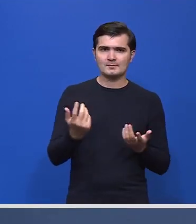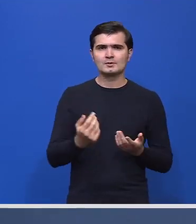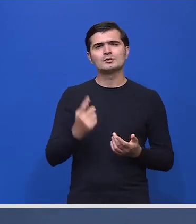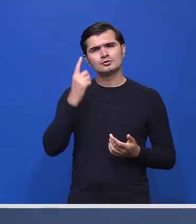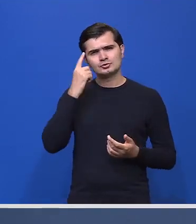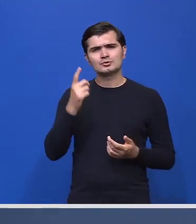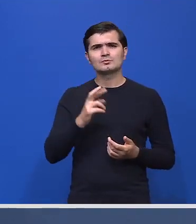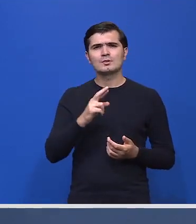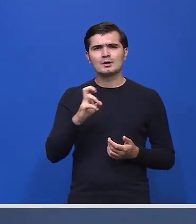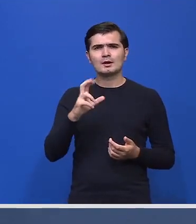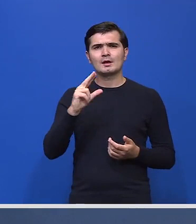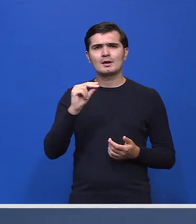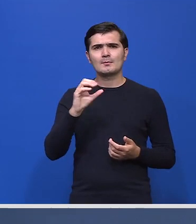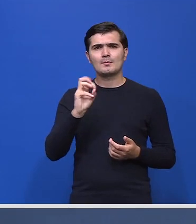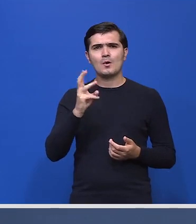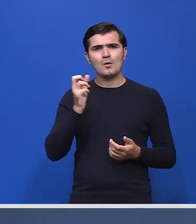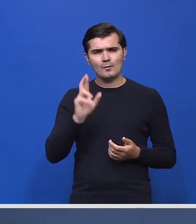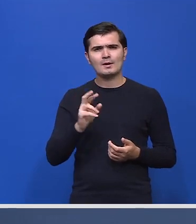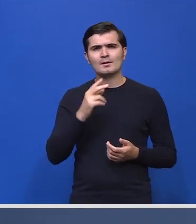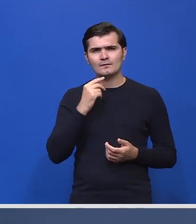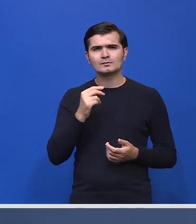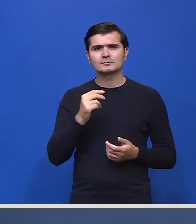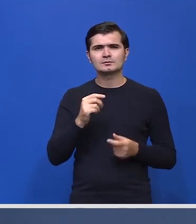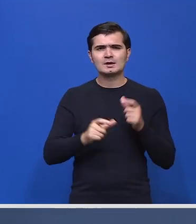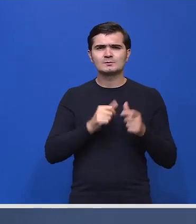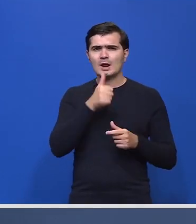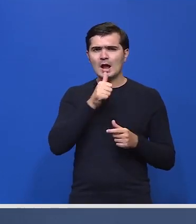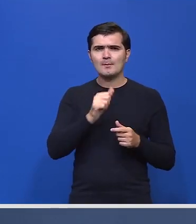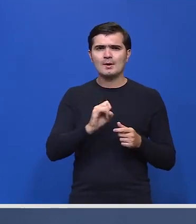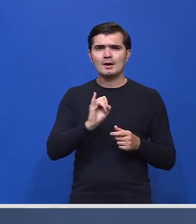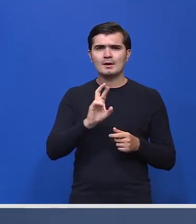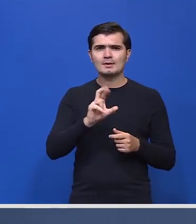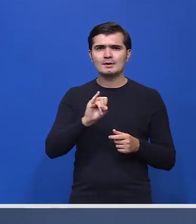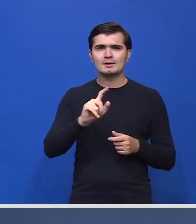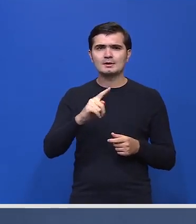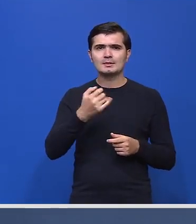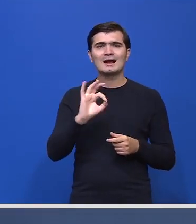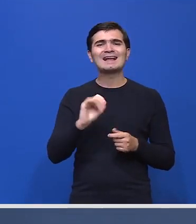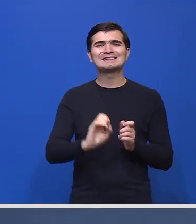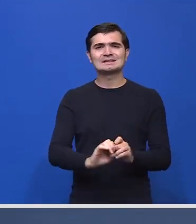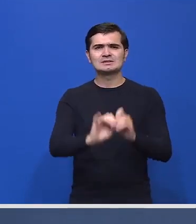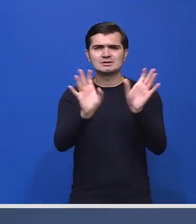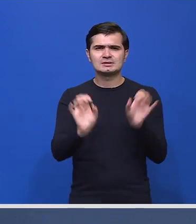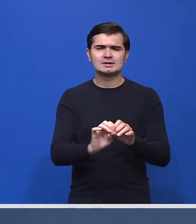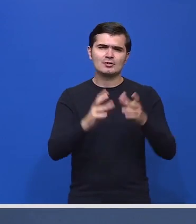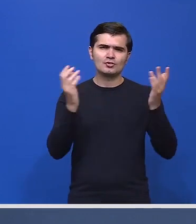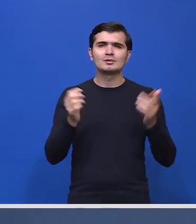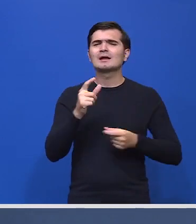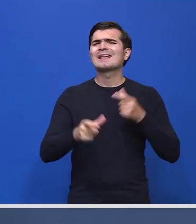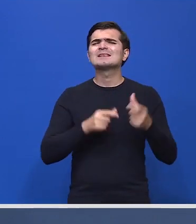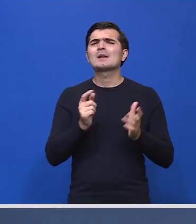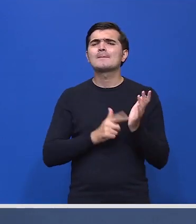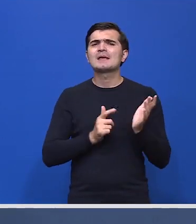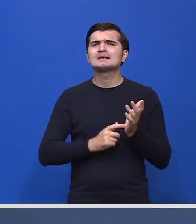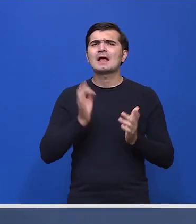știm, repower, asta și la nivelul Uniunii, irigațiile, de asemenea aveți o decizie în coaliție. Legat de pensiile